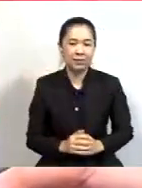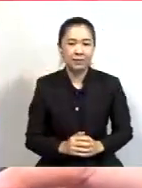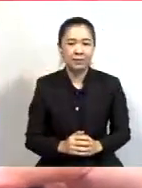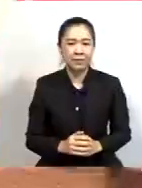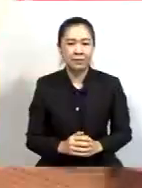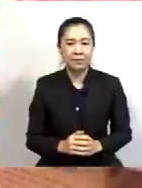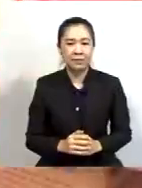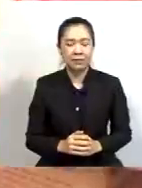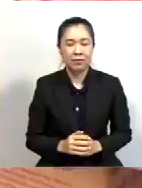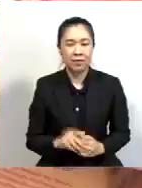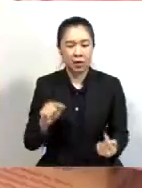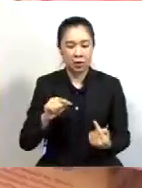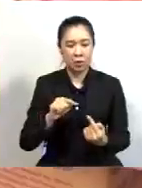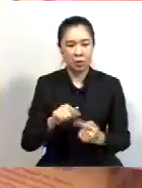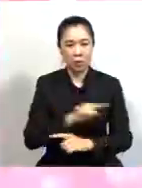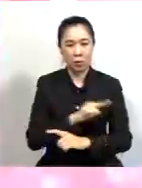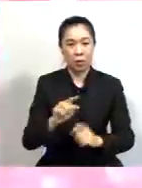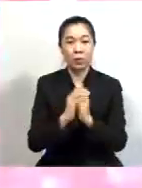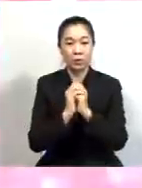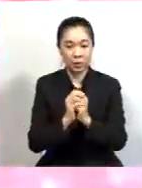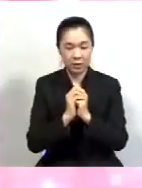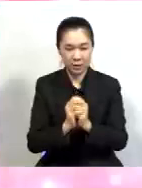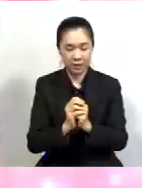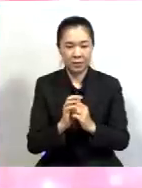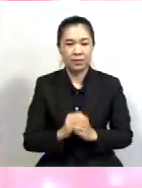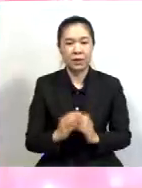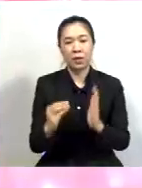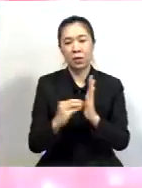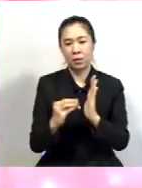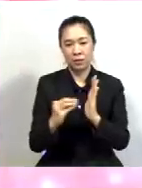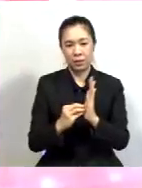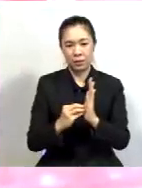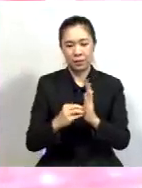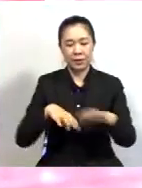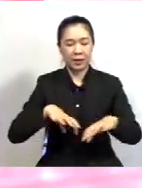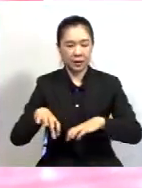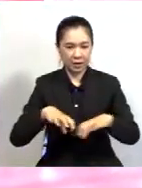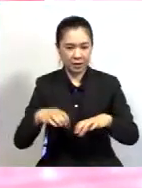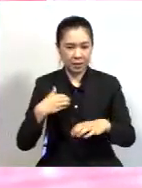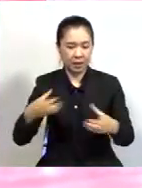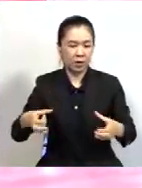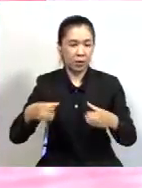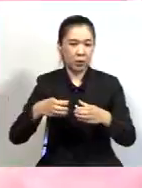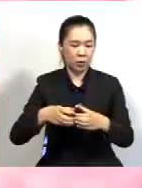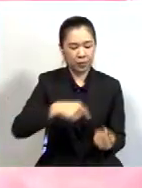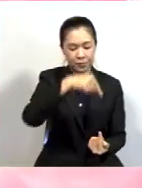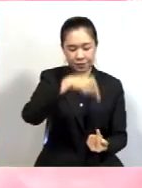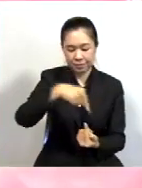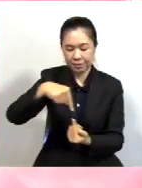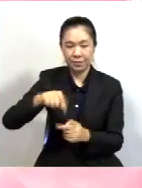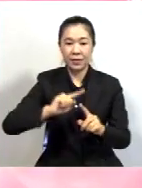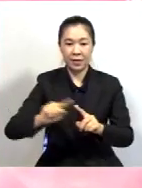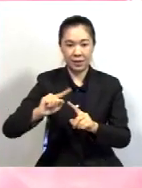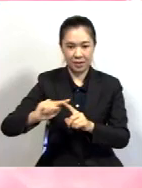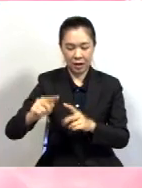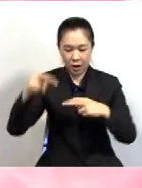ทั้งนี้เนี่ยในช่วงของเทศกาลตรุษจีนทางกองกรุงเทพมหานครก็ได้จัดชุดปฏิบัติการประจำจุดเสี่ยงต่างๆนะครับและจัด